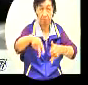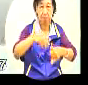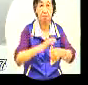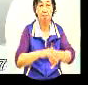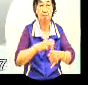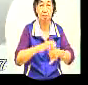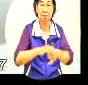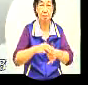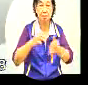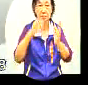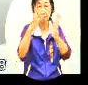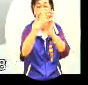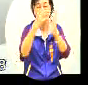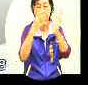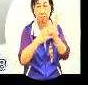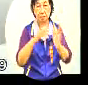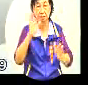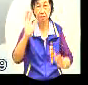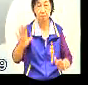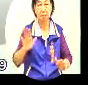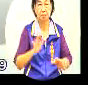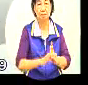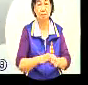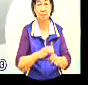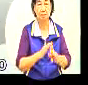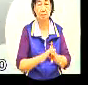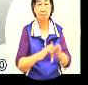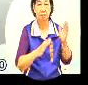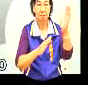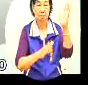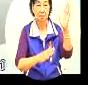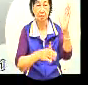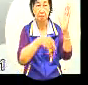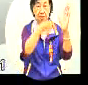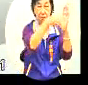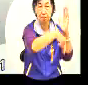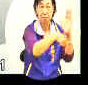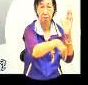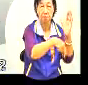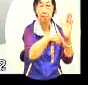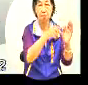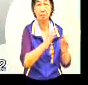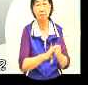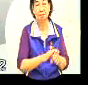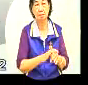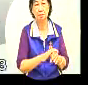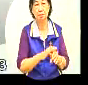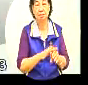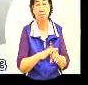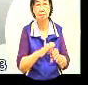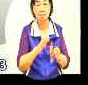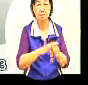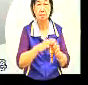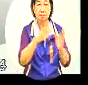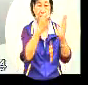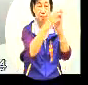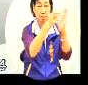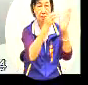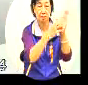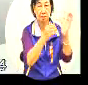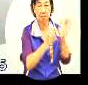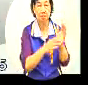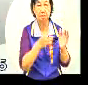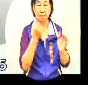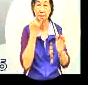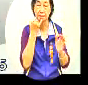示。好，那我们再看到它的旁边有写，它有一些号，做一些标示呢，是可以告诉说这是通学的